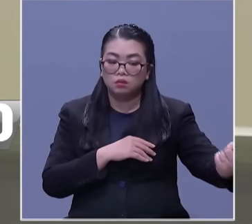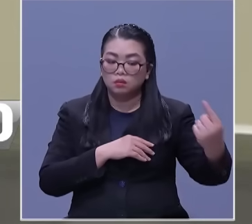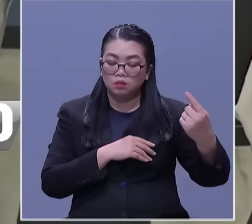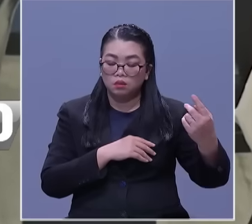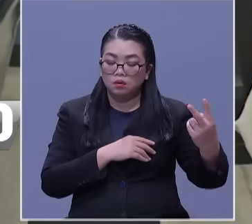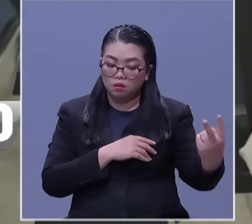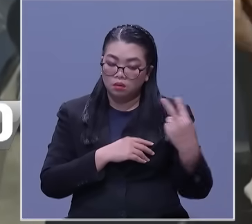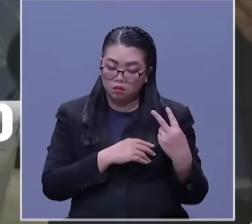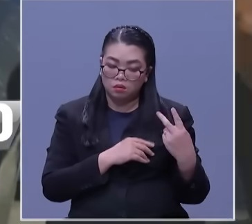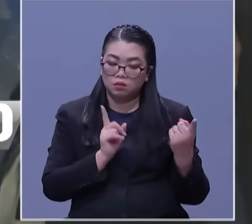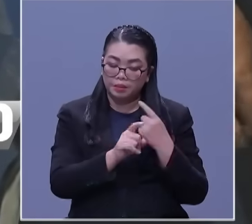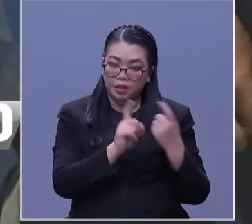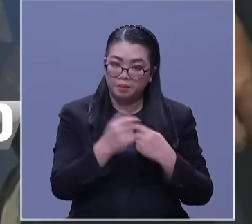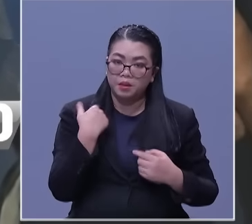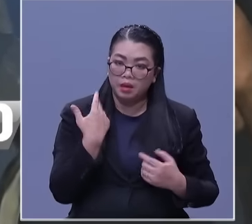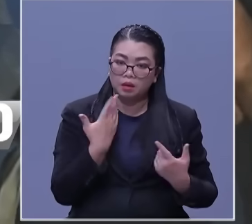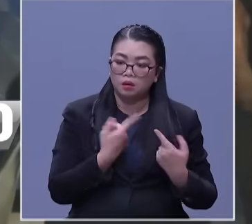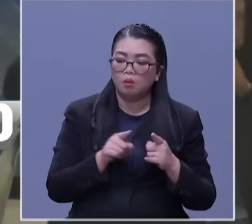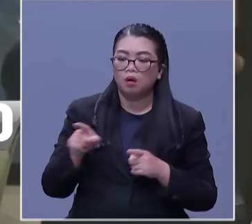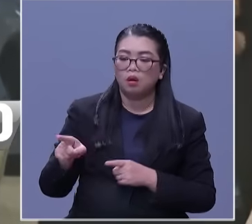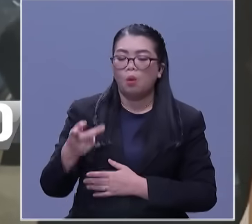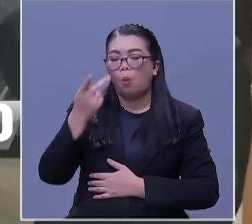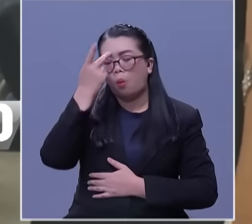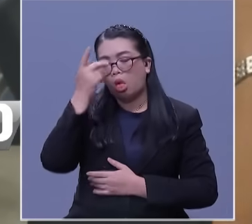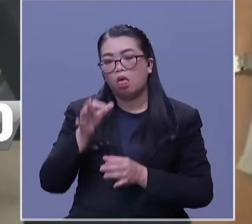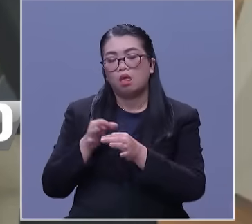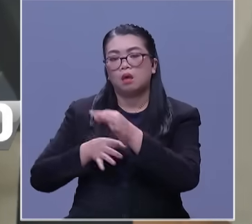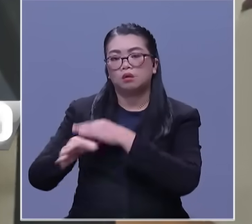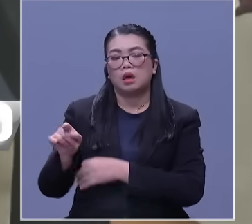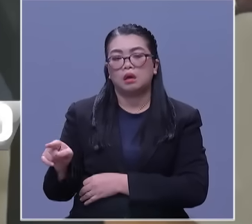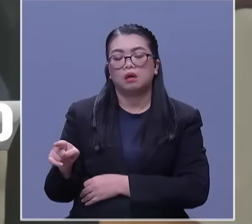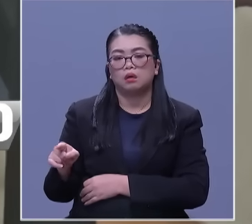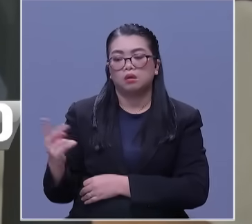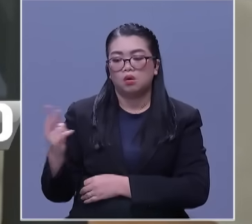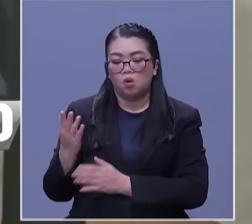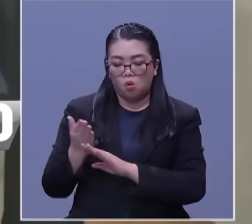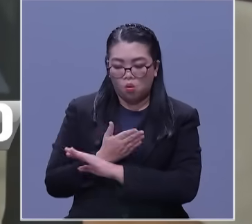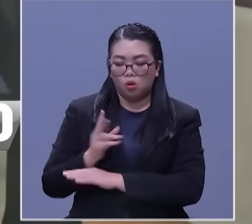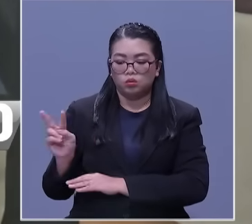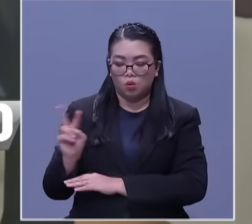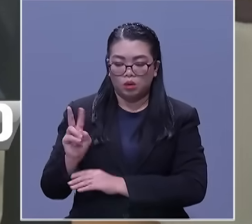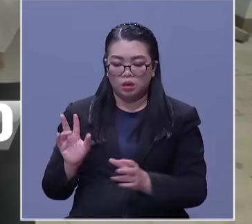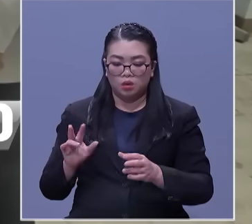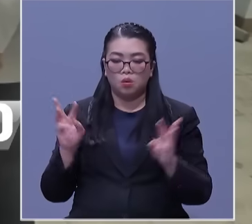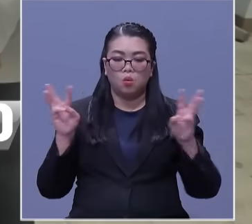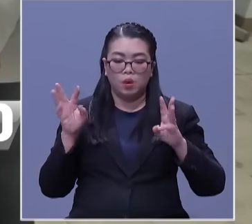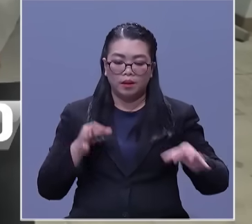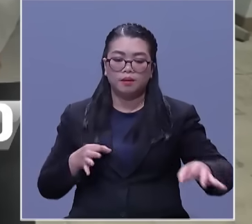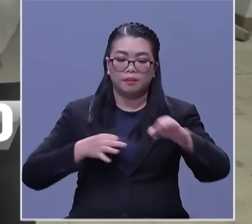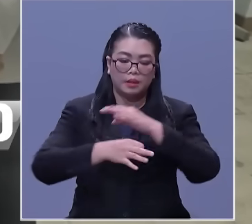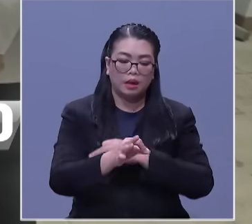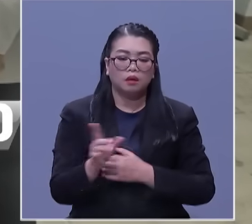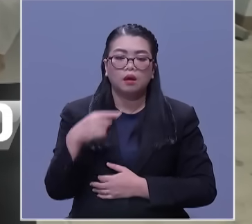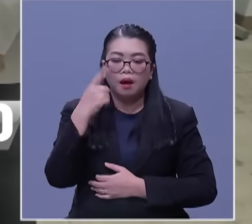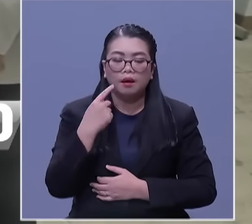แลกอ่าเปลี่ยนเวรกันน่ะประมาณอย่างนั้นน่ะใช่มั้ยดังนั้นน่ะคนก่อนที่จะเป็นมาถึงเวรของ 2คนนี้คือใครแต่อันนี้ก็ต้องไปสู้กันในชั้นศาล